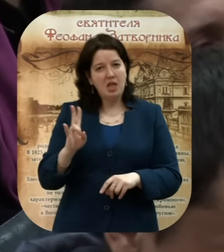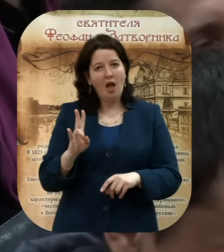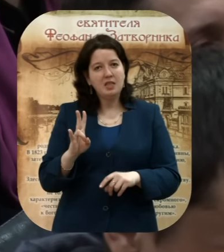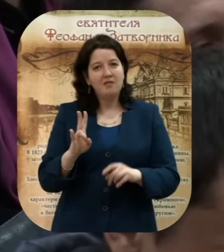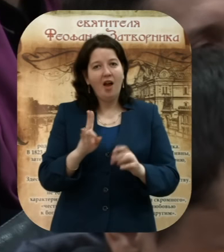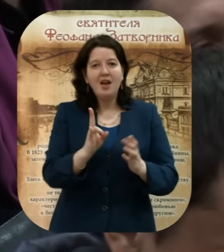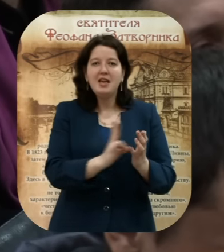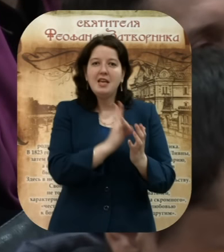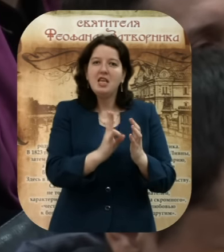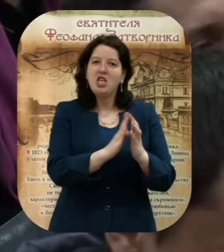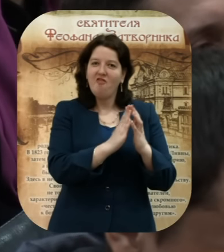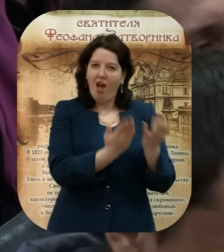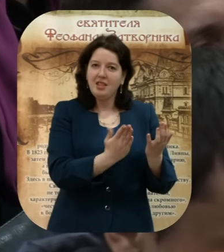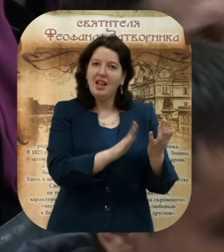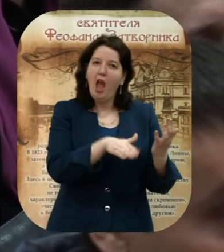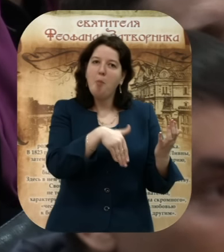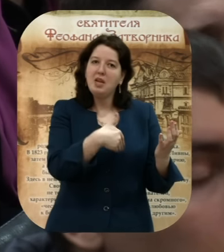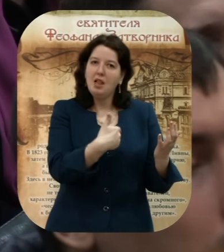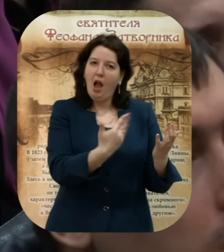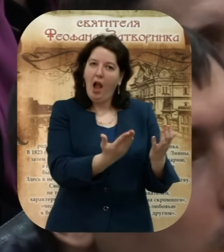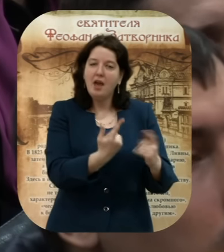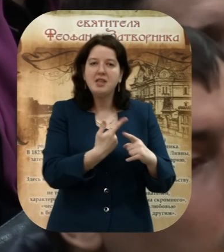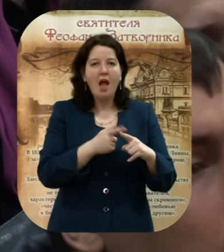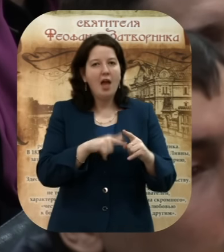Евангелие предлагает и эти